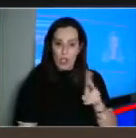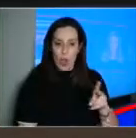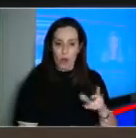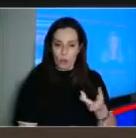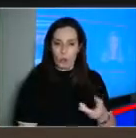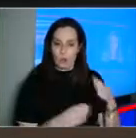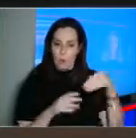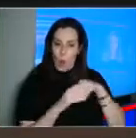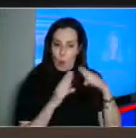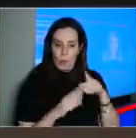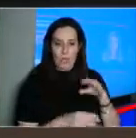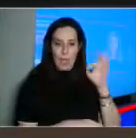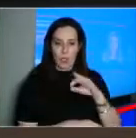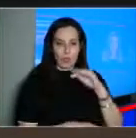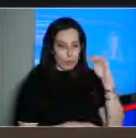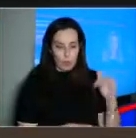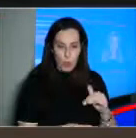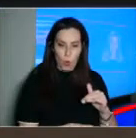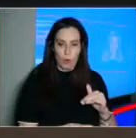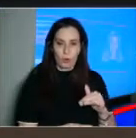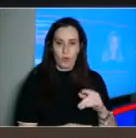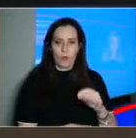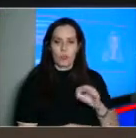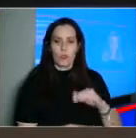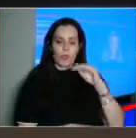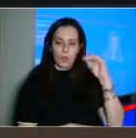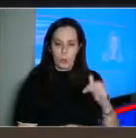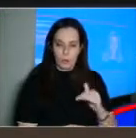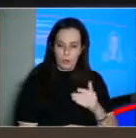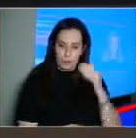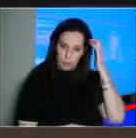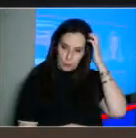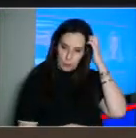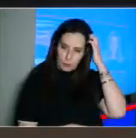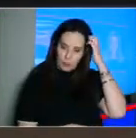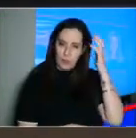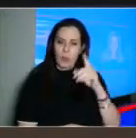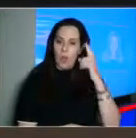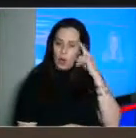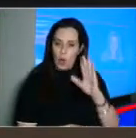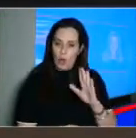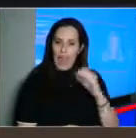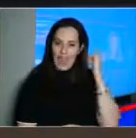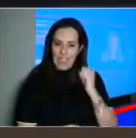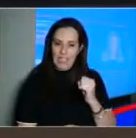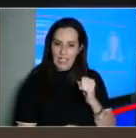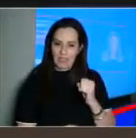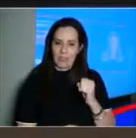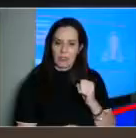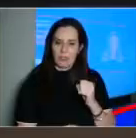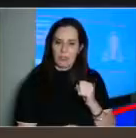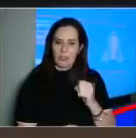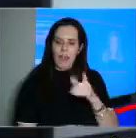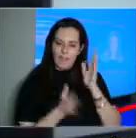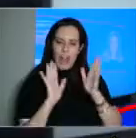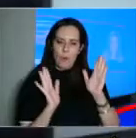בתוך הבית שלהם. זה עדיין יותר נמוך, כן? זה עדיין יותר נמוך. אני לא יודע על רצח. אבל בוודאות